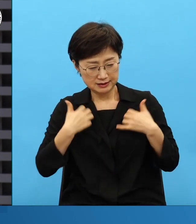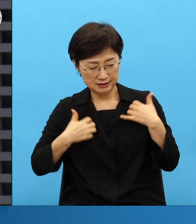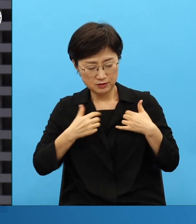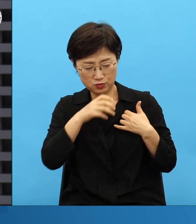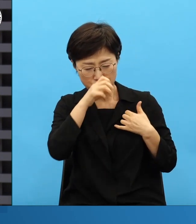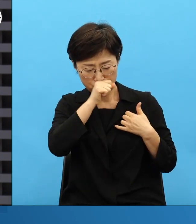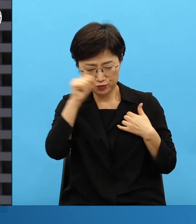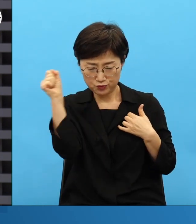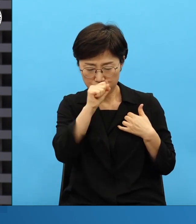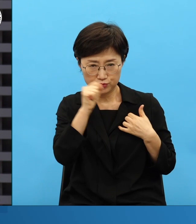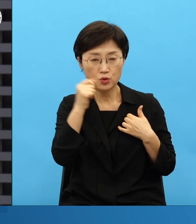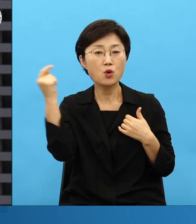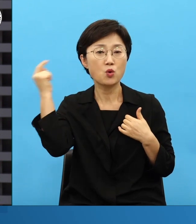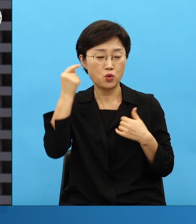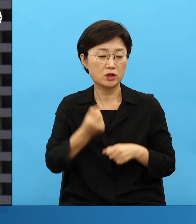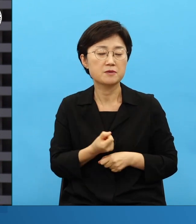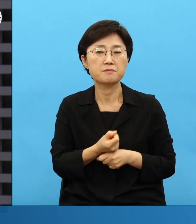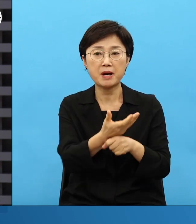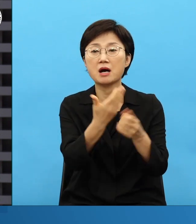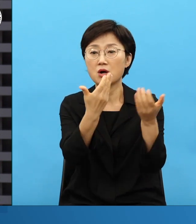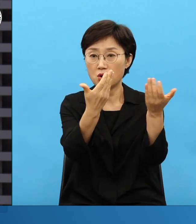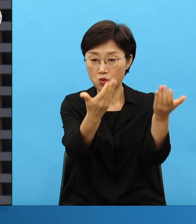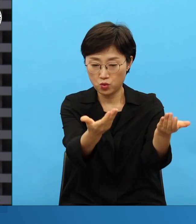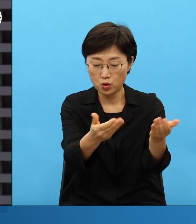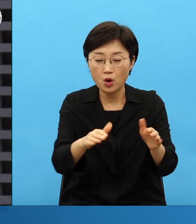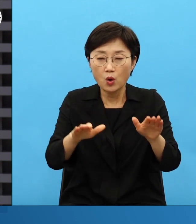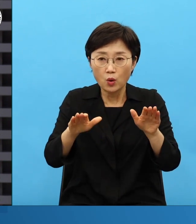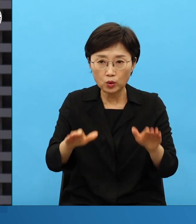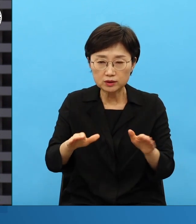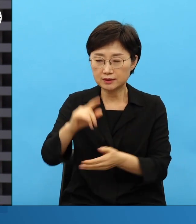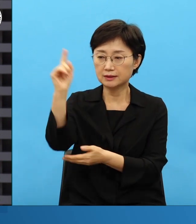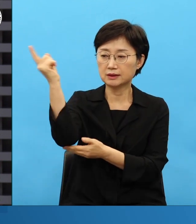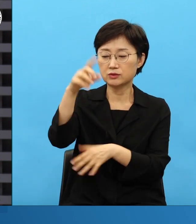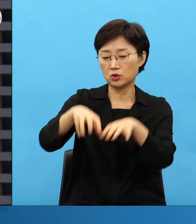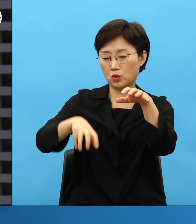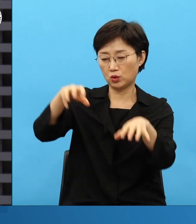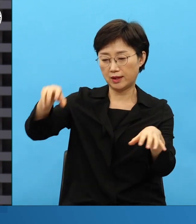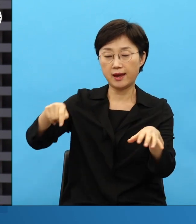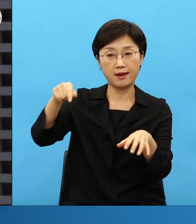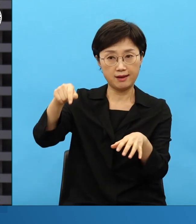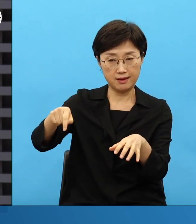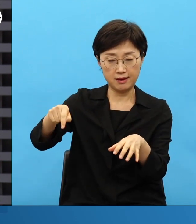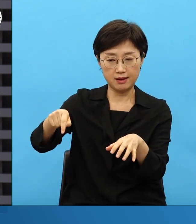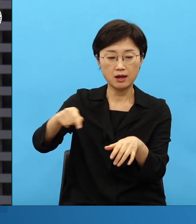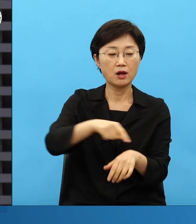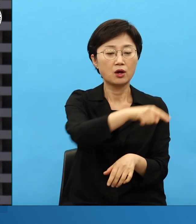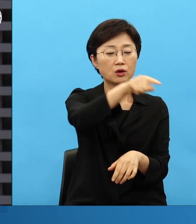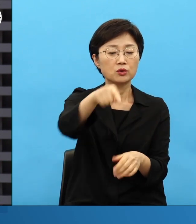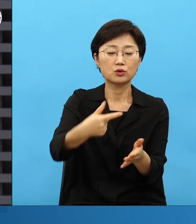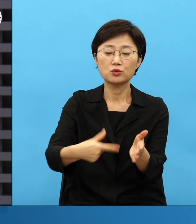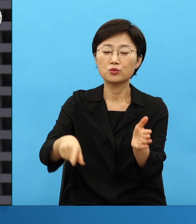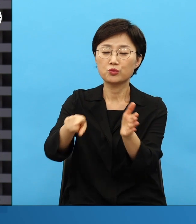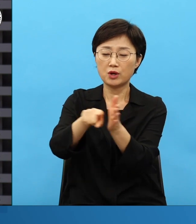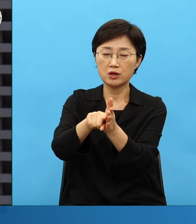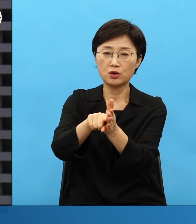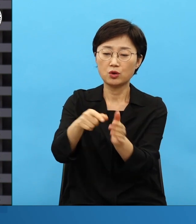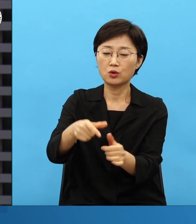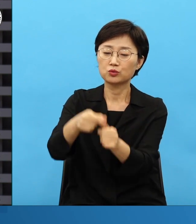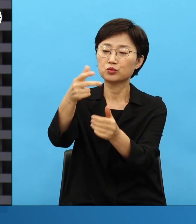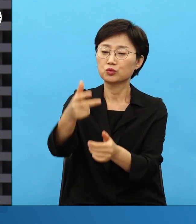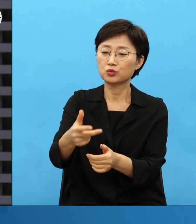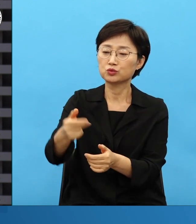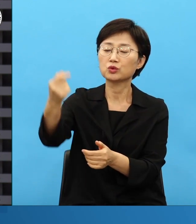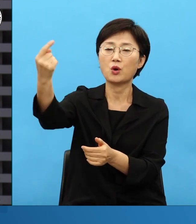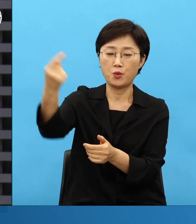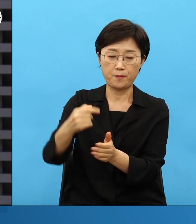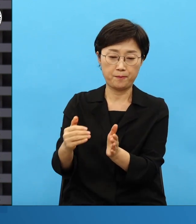전하노라. 오늘 다윗의 동네에 너희를 위하여 구주가 나셨으니 곧 그리스도 주시니라. But the angel said to them, Do